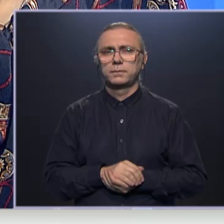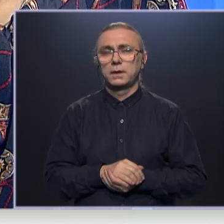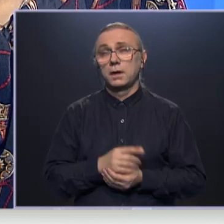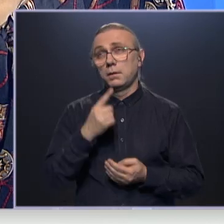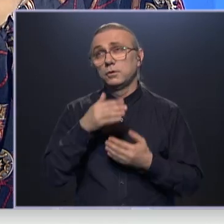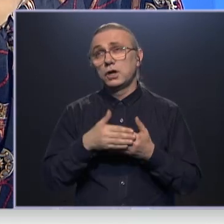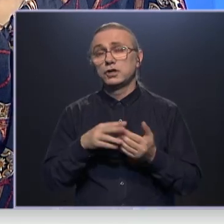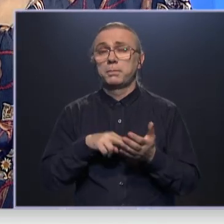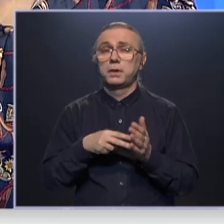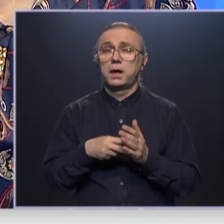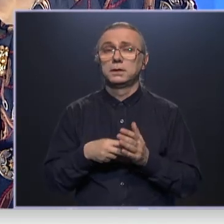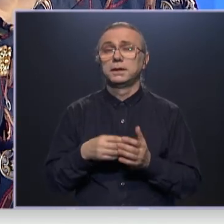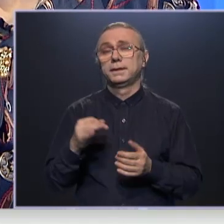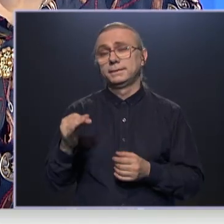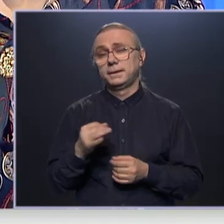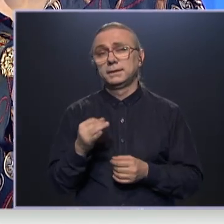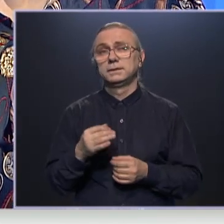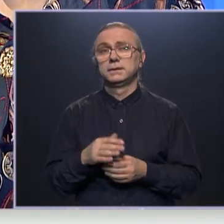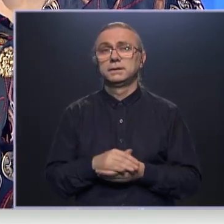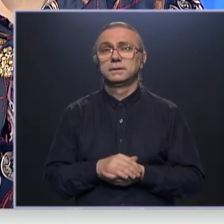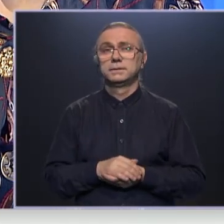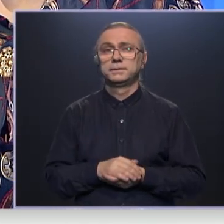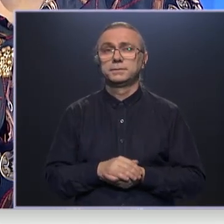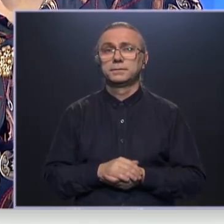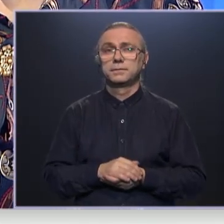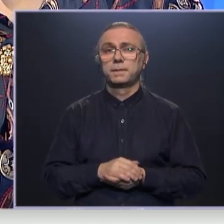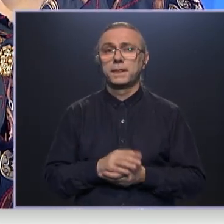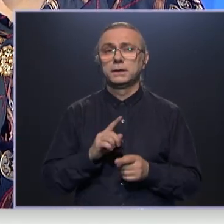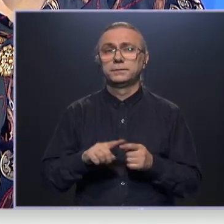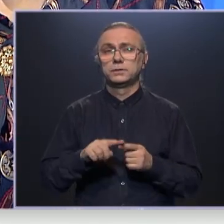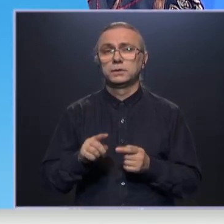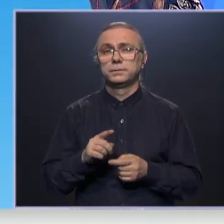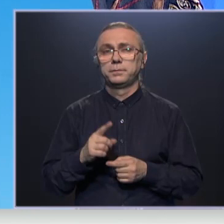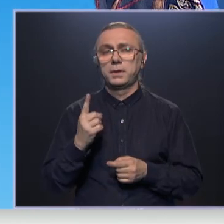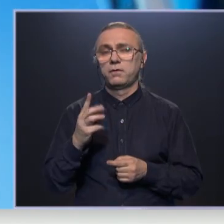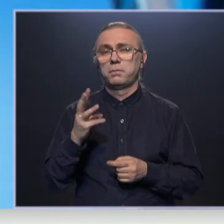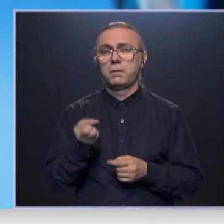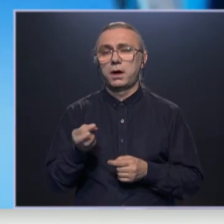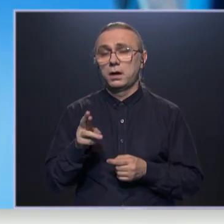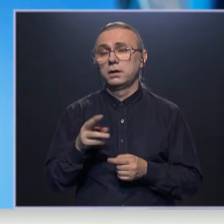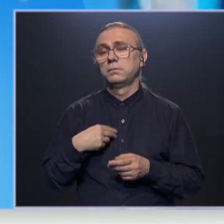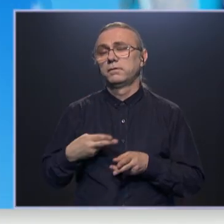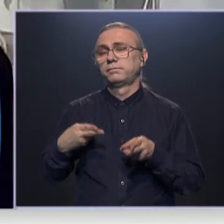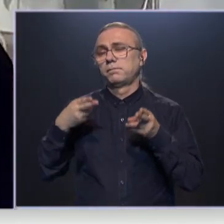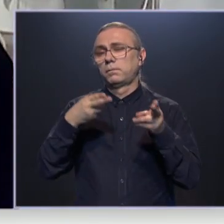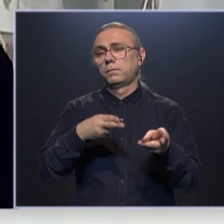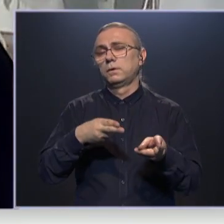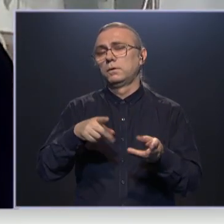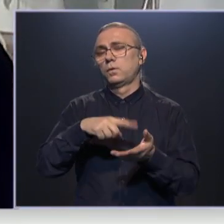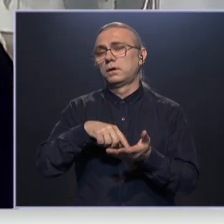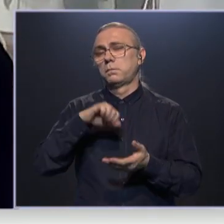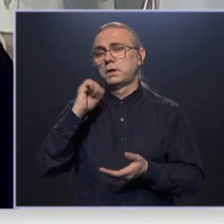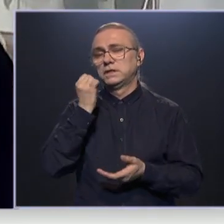Ближайшие планы у нас очень интересные. Совсем скоро, 1 мая, мы уезжаем в город Москва, в нашу столицу,